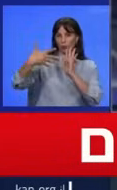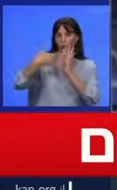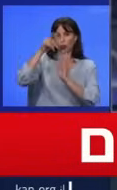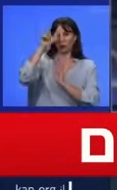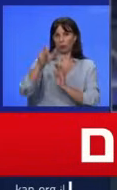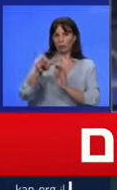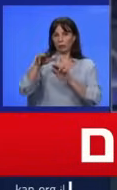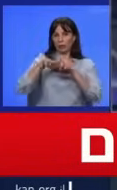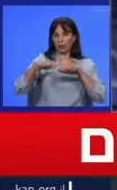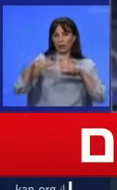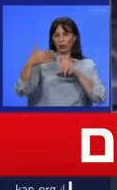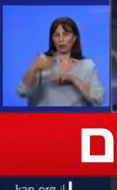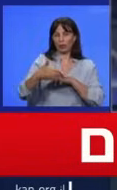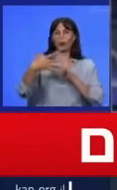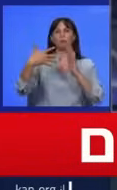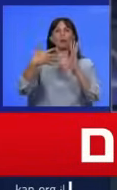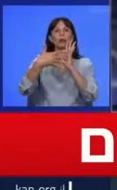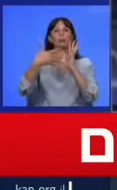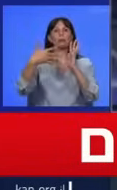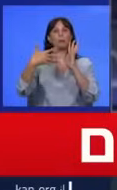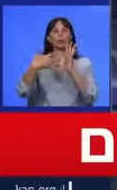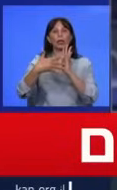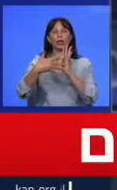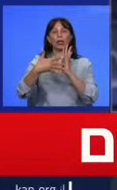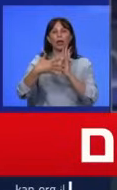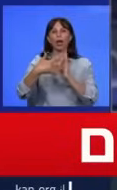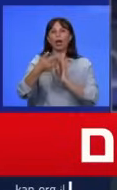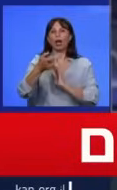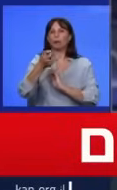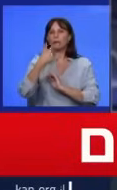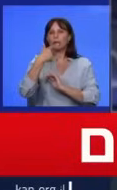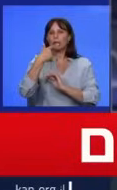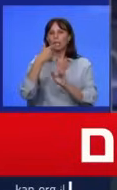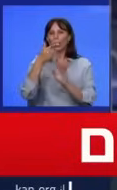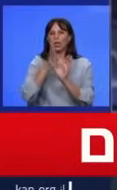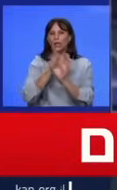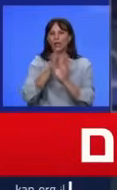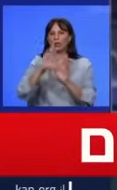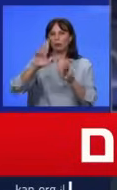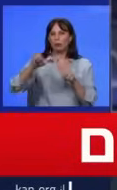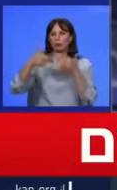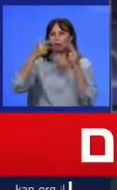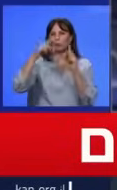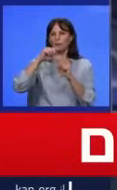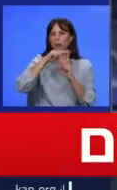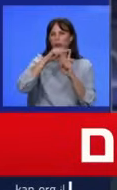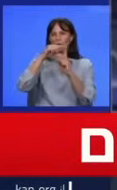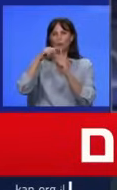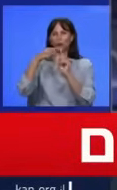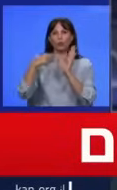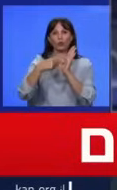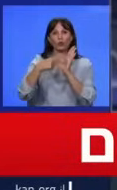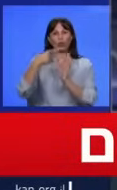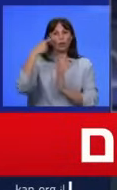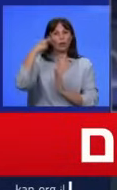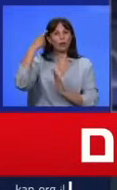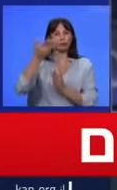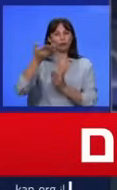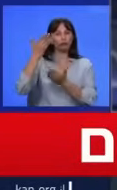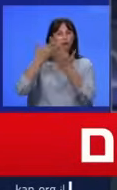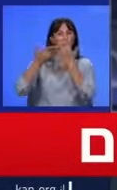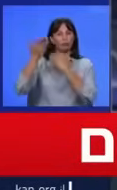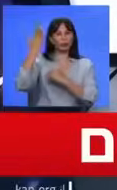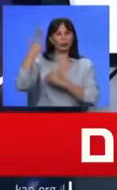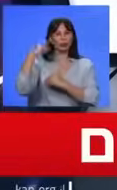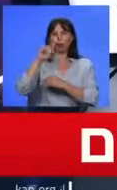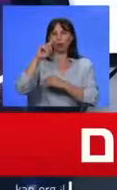כזה, בבדיקה פסיכיאטרית בזום, וזה יכול להיות איזה מין, כדי לדעת שבדיעבד אז הוא לא היה שפוי